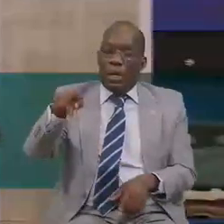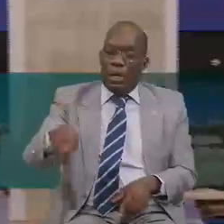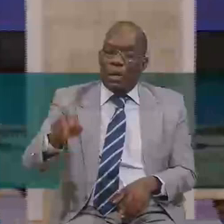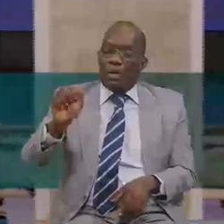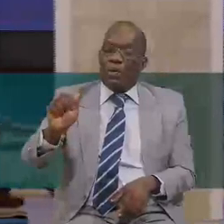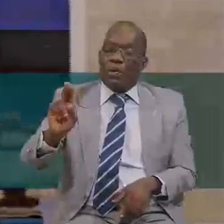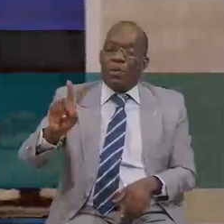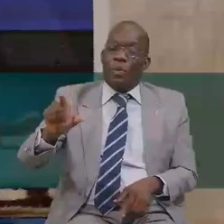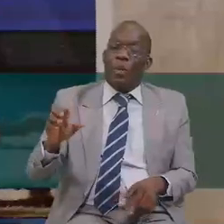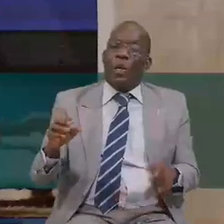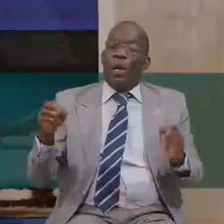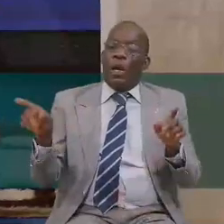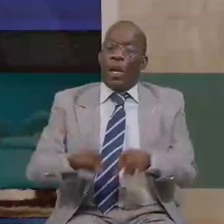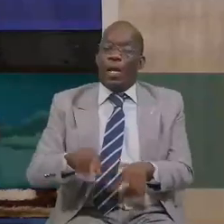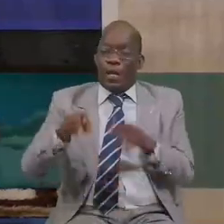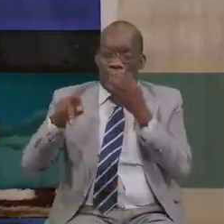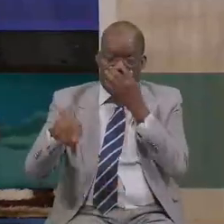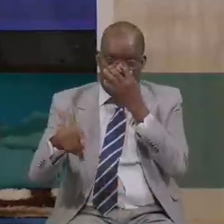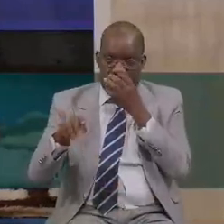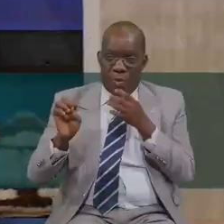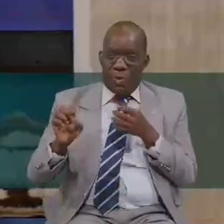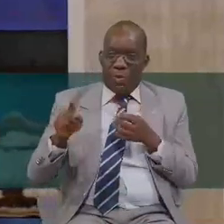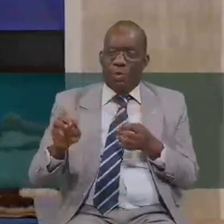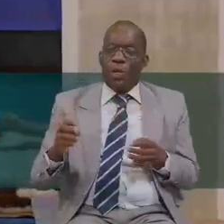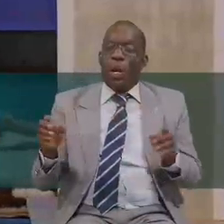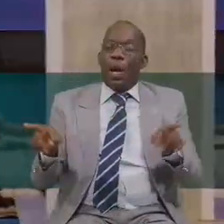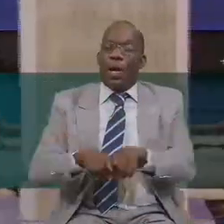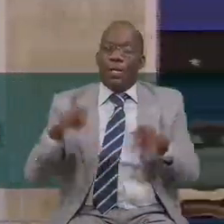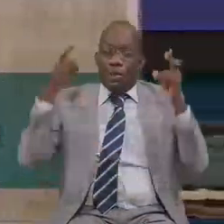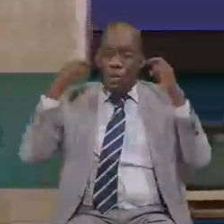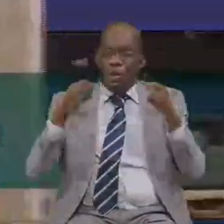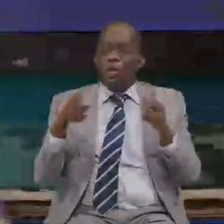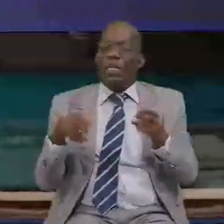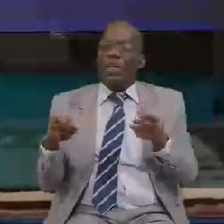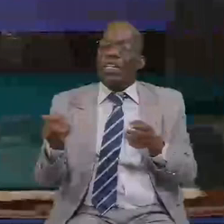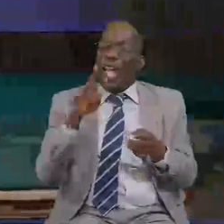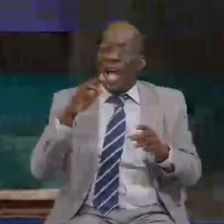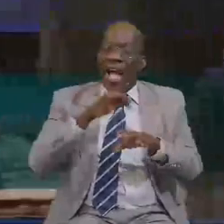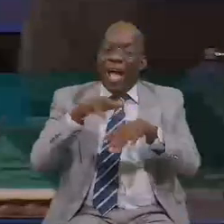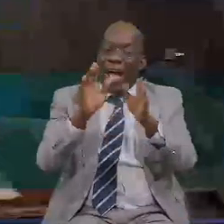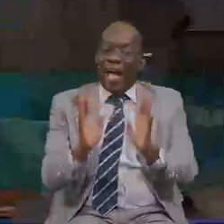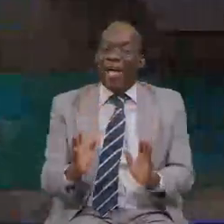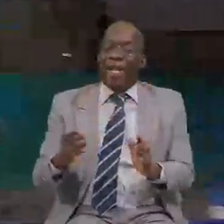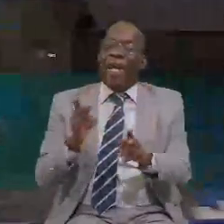Jean, Moïse, Josué. C'était les gens qui nous ont dévancés.